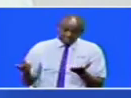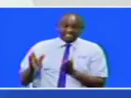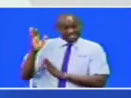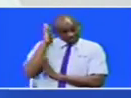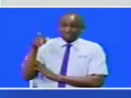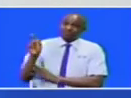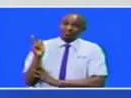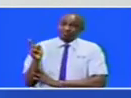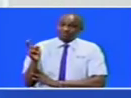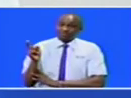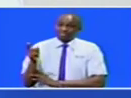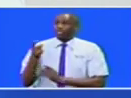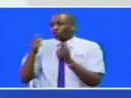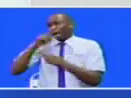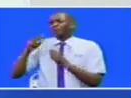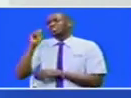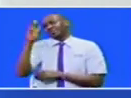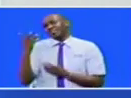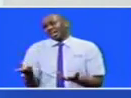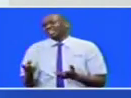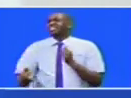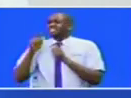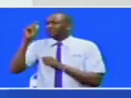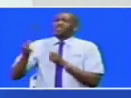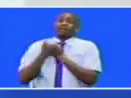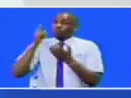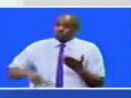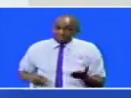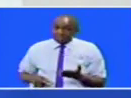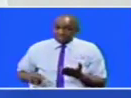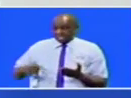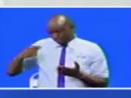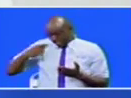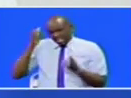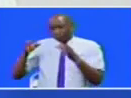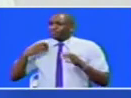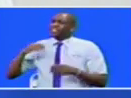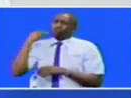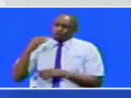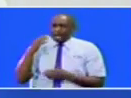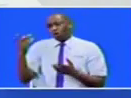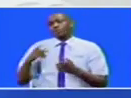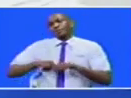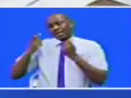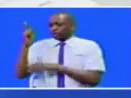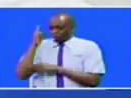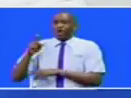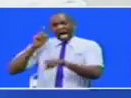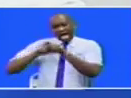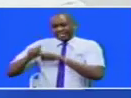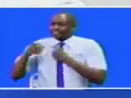vyao. Why go talk about it on TV? TV itakusaidia nini? Kama mimi ni muhalifu, si unishike kesho nipeleke kotini. Kama kuna